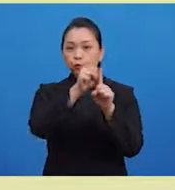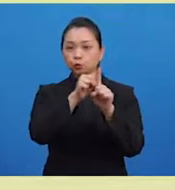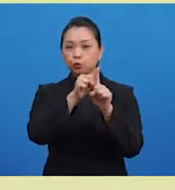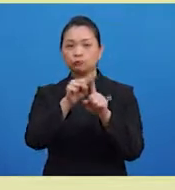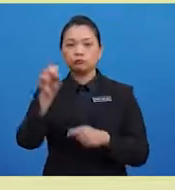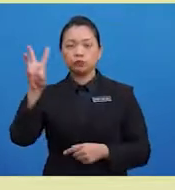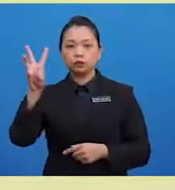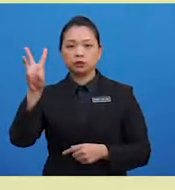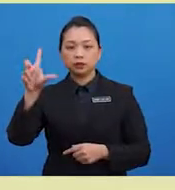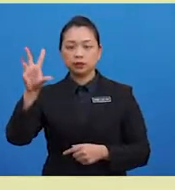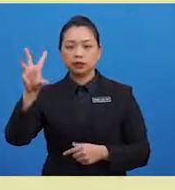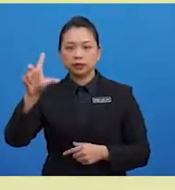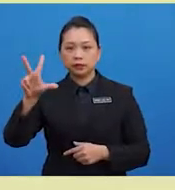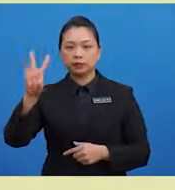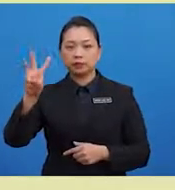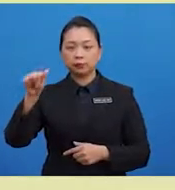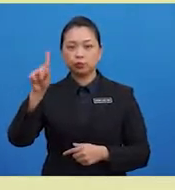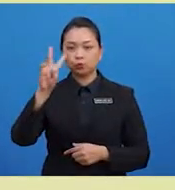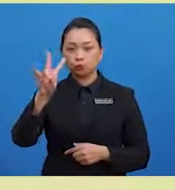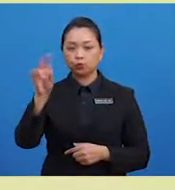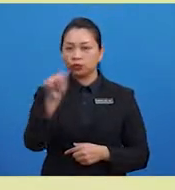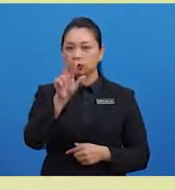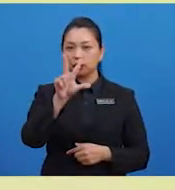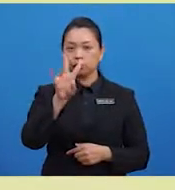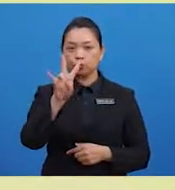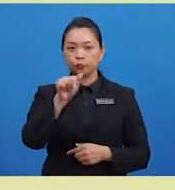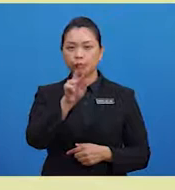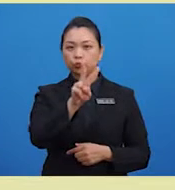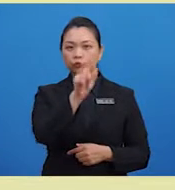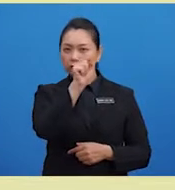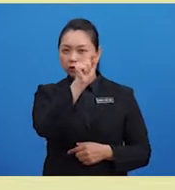Celsius sehingga 37.2 darjah Celsius.